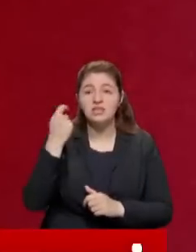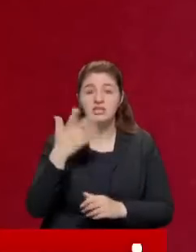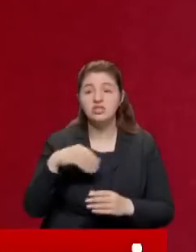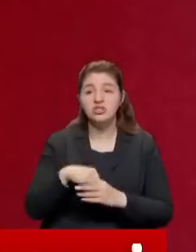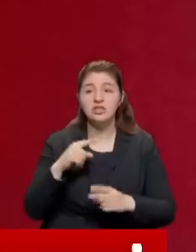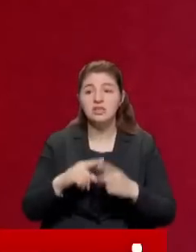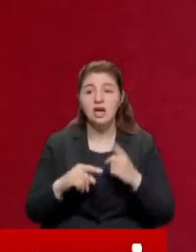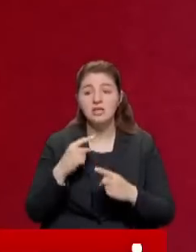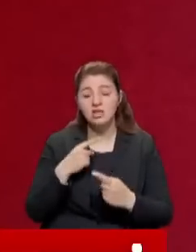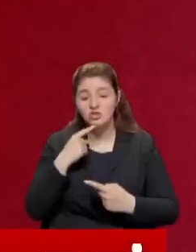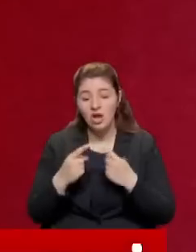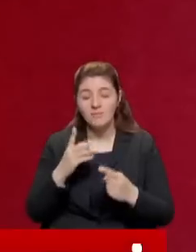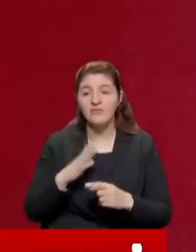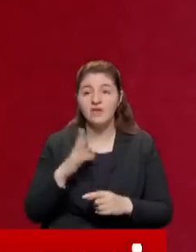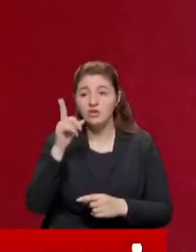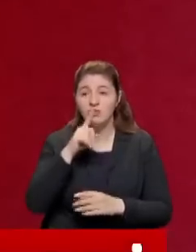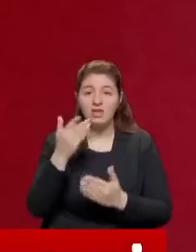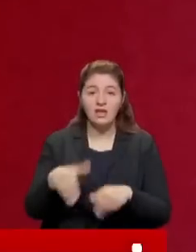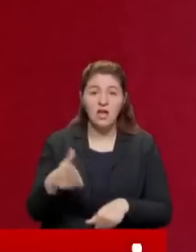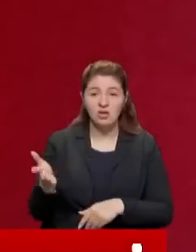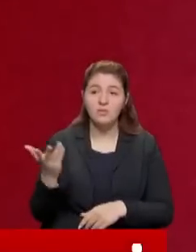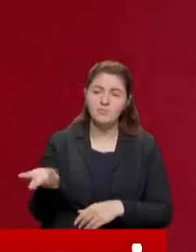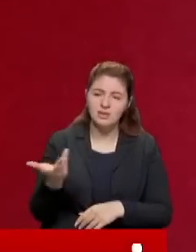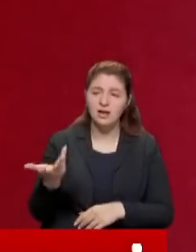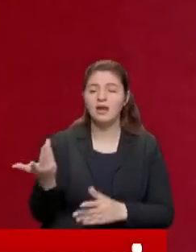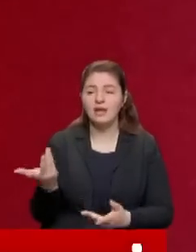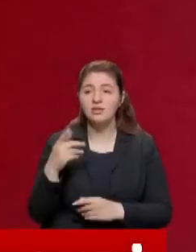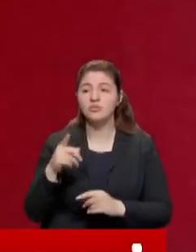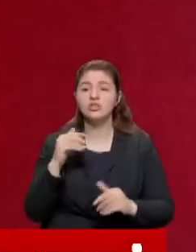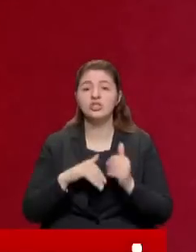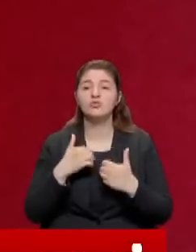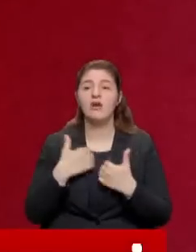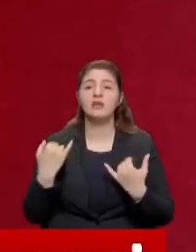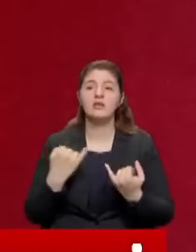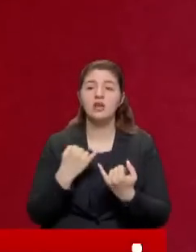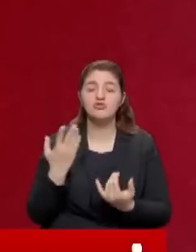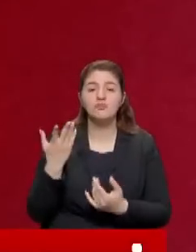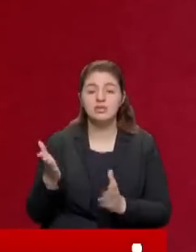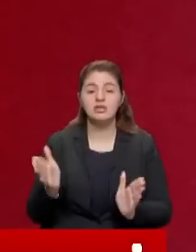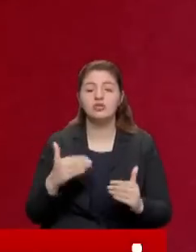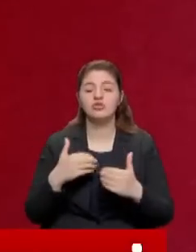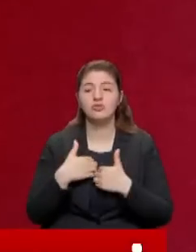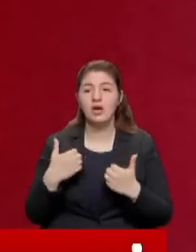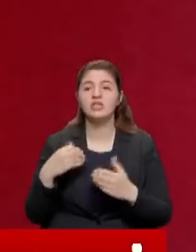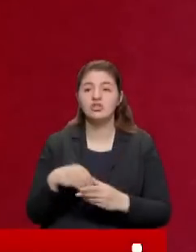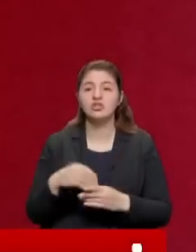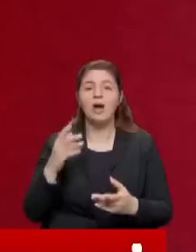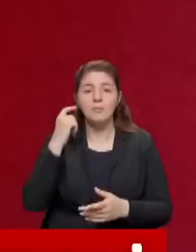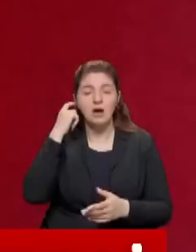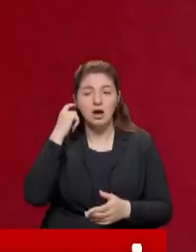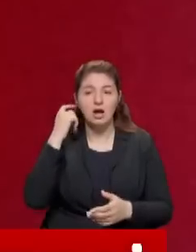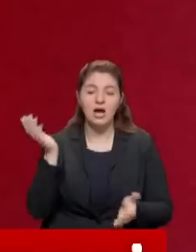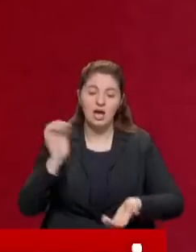içinde siyasi imalar var diye engelliyor. Vesaire. Dolayısıyla seçim güvenliğimiz tartışmalı. Sandık güvenliği için ama el